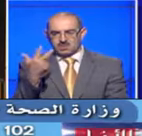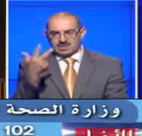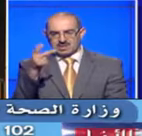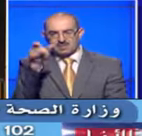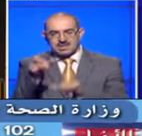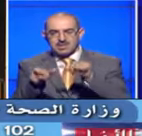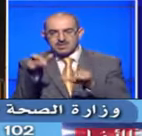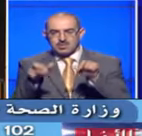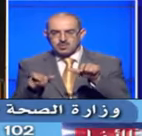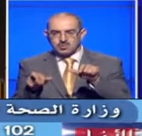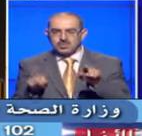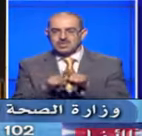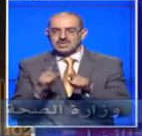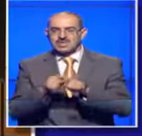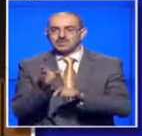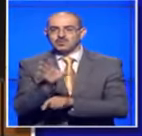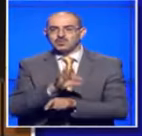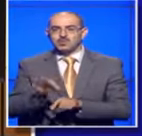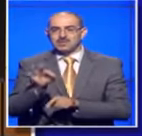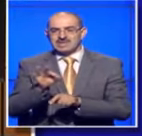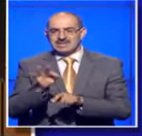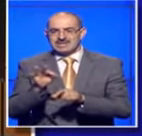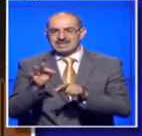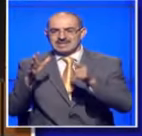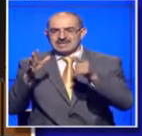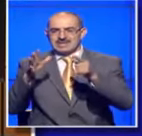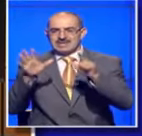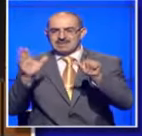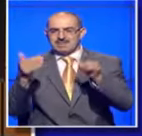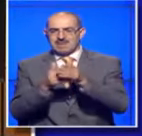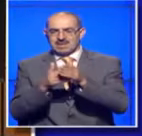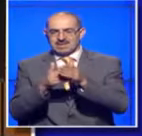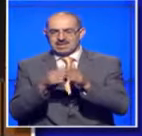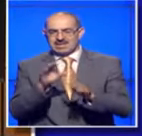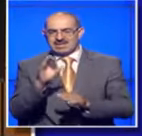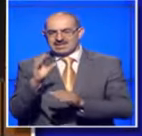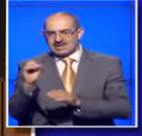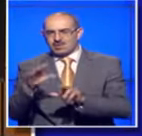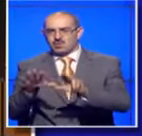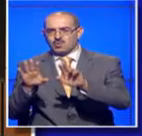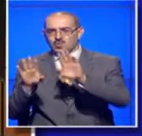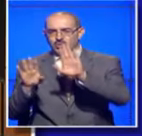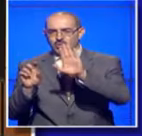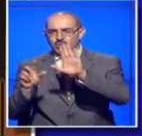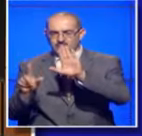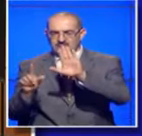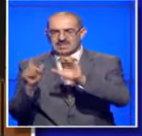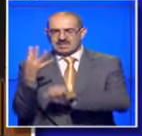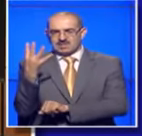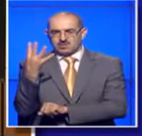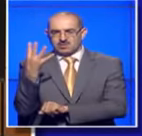123، وبهذا يصبح العدد الإجمالي 7,074 حالة